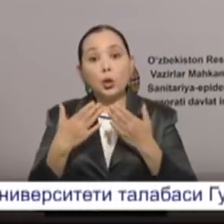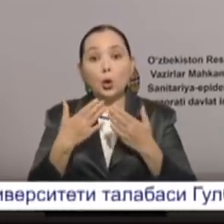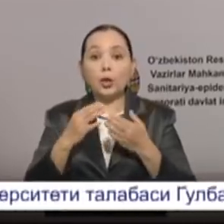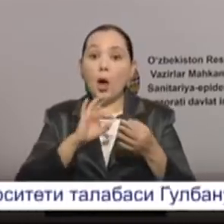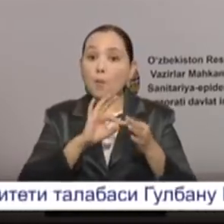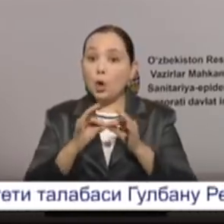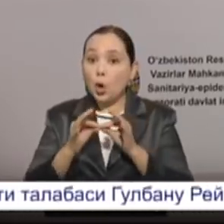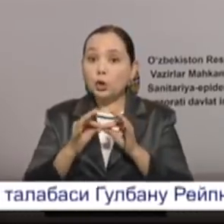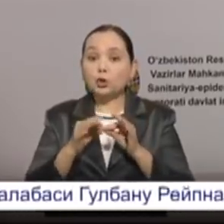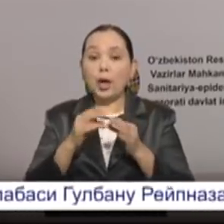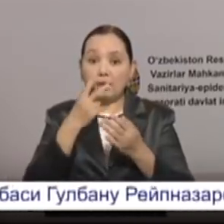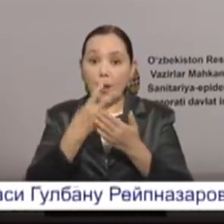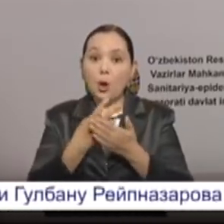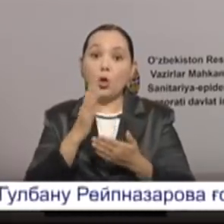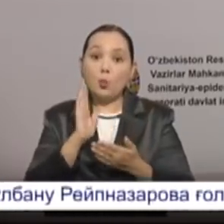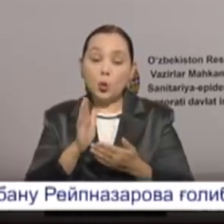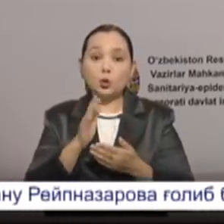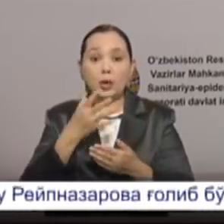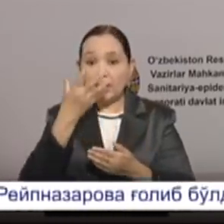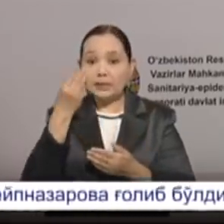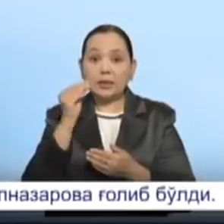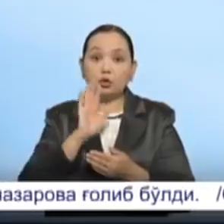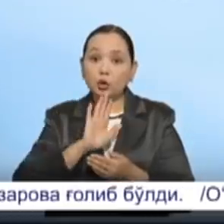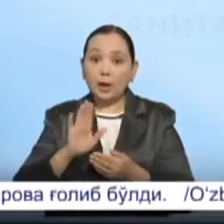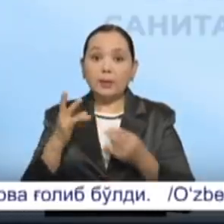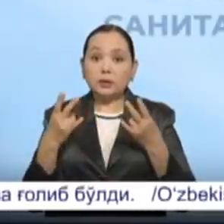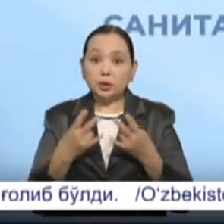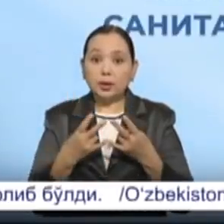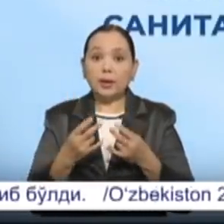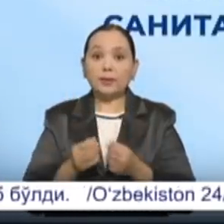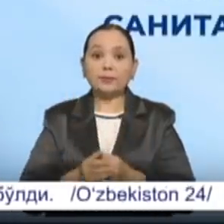yo murakkablashuvida namoyon bo'lishini esdan chiqarmasligimiz kerak.